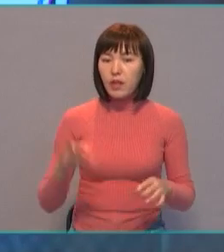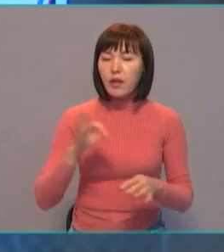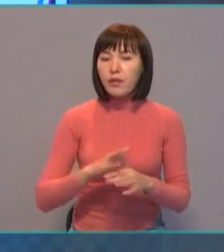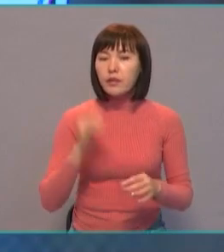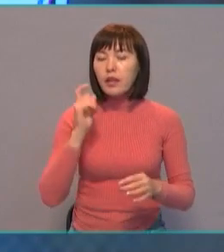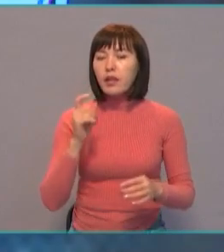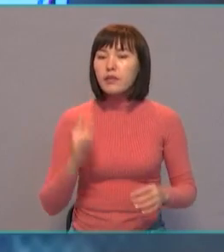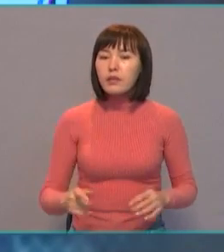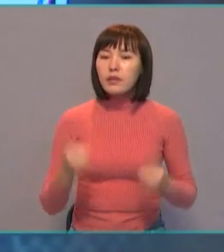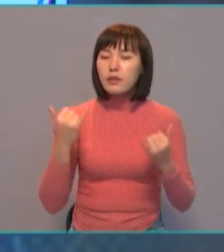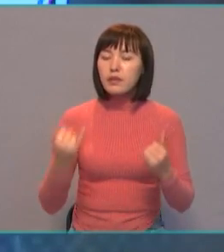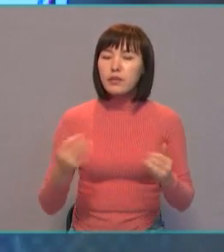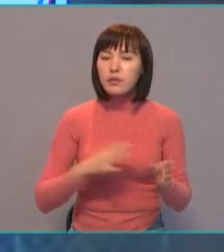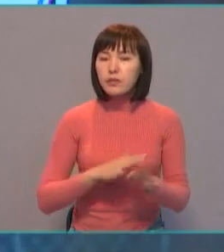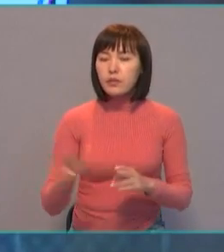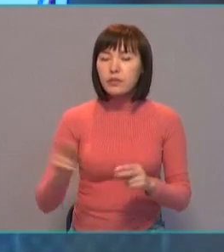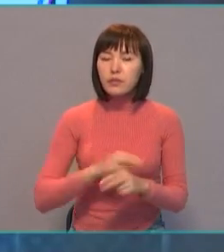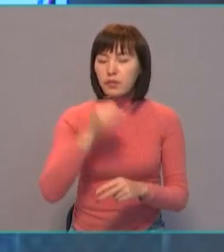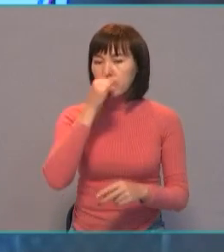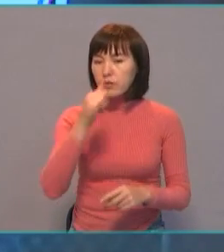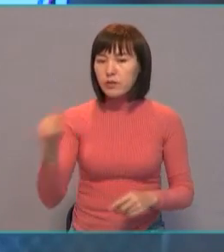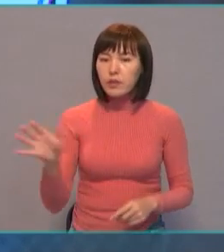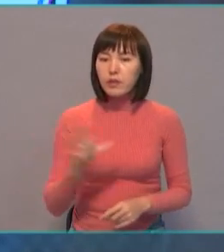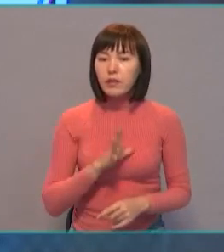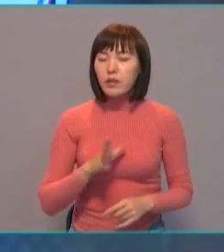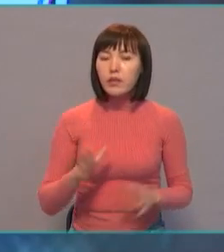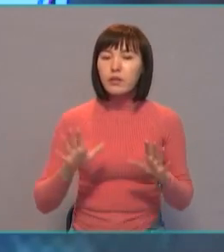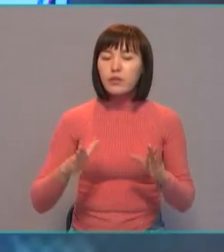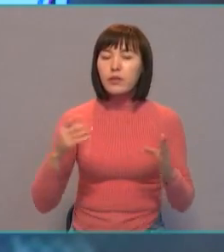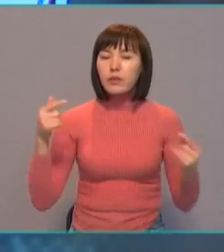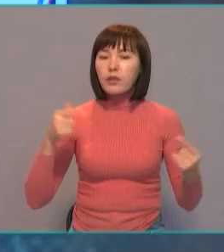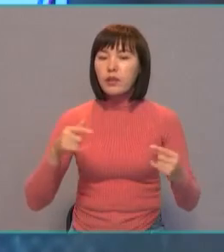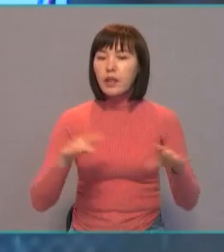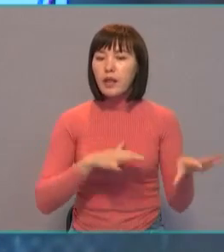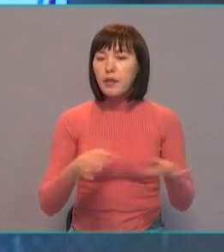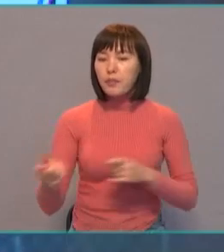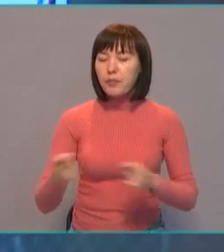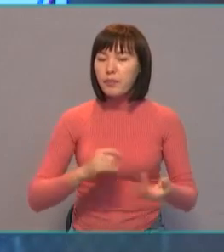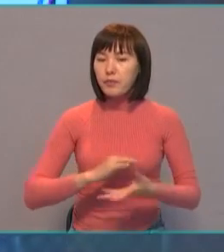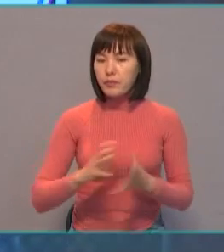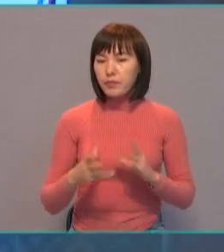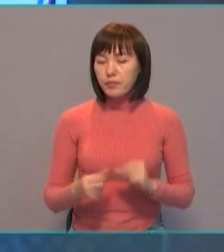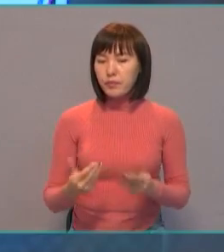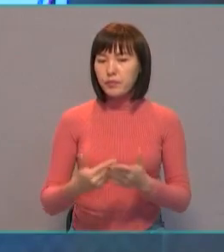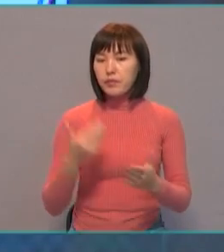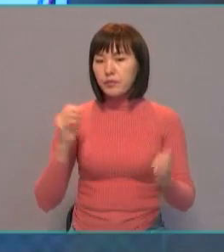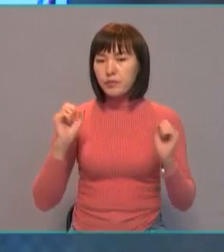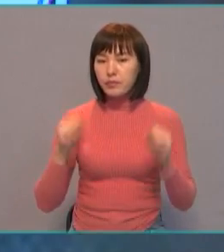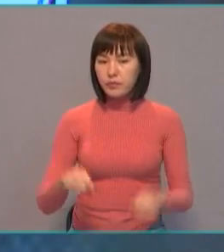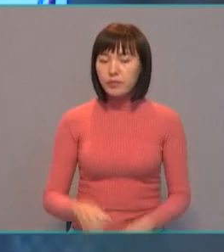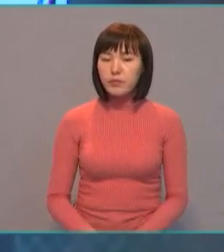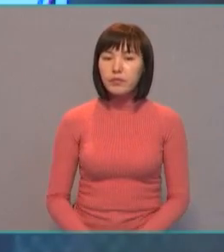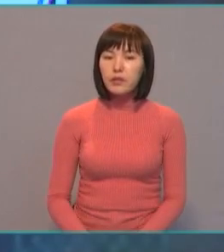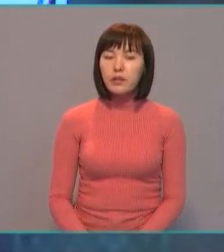ауруға шалдыққандарды әзірге толық емдеу мүмкін емес болып отыр. Тек қарсы тұру шараларын ұйымдастыру арқылы ғана алдын аламыз, дейді